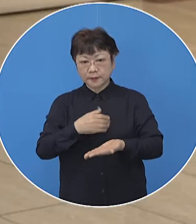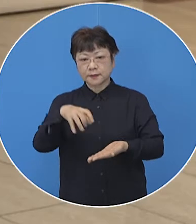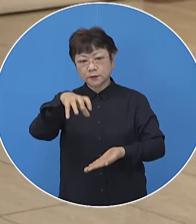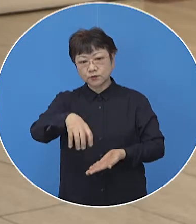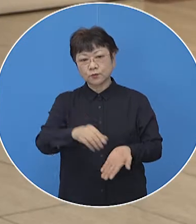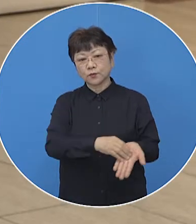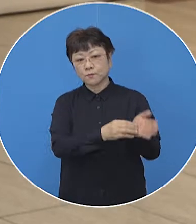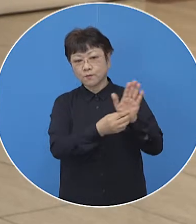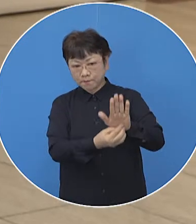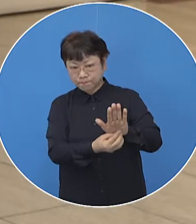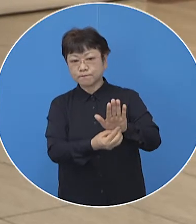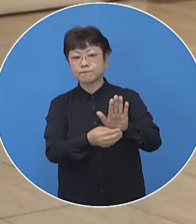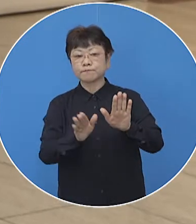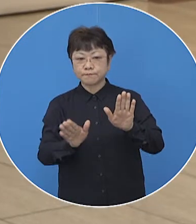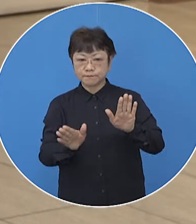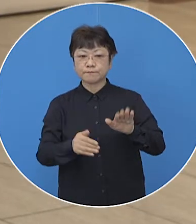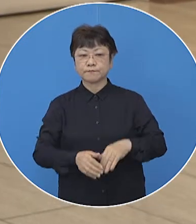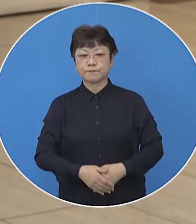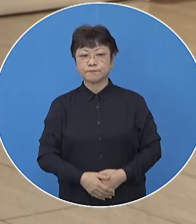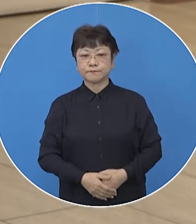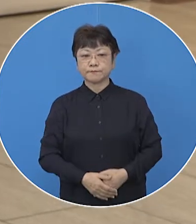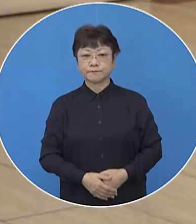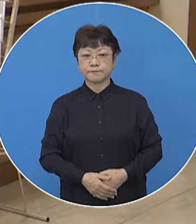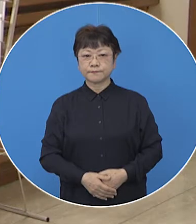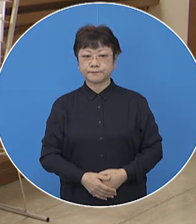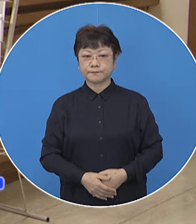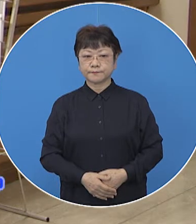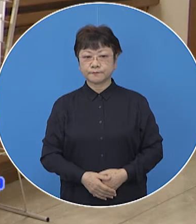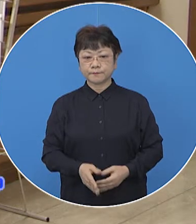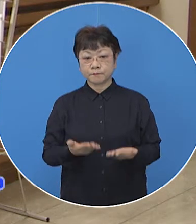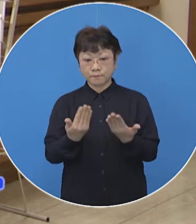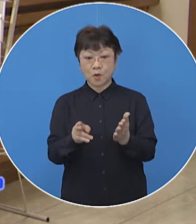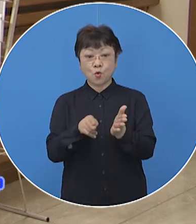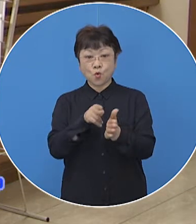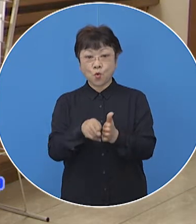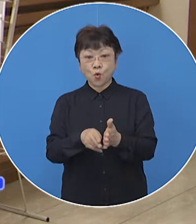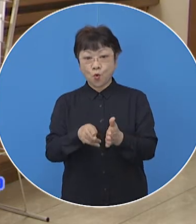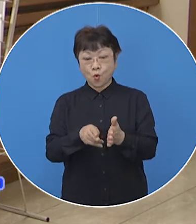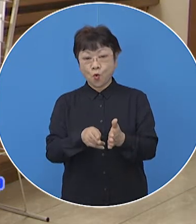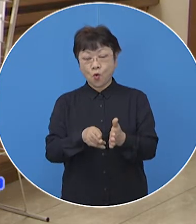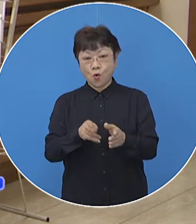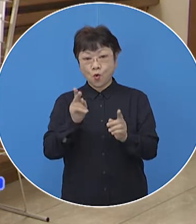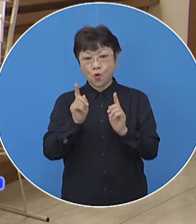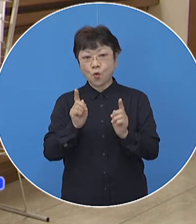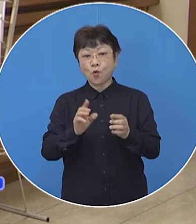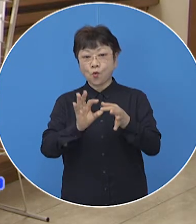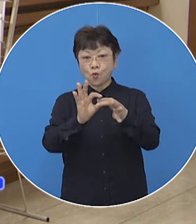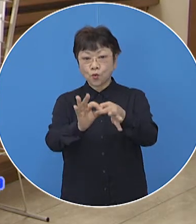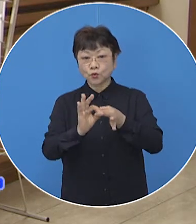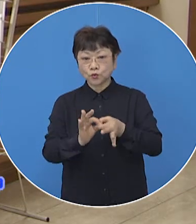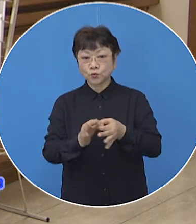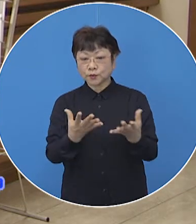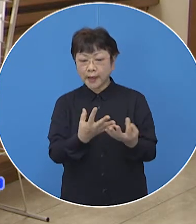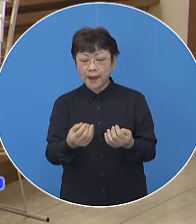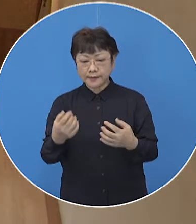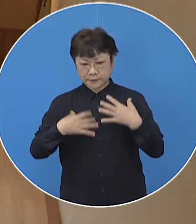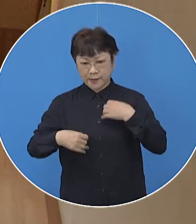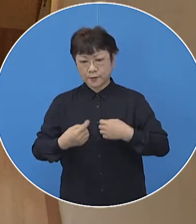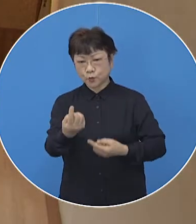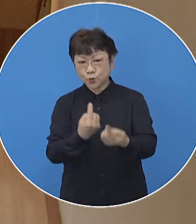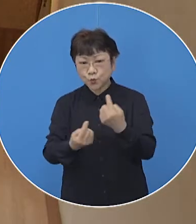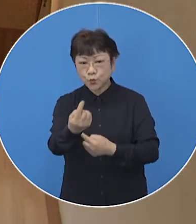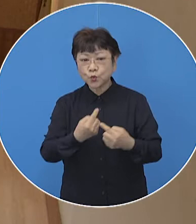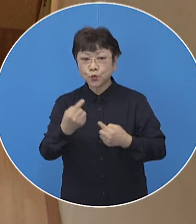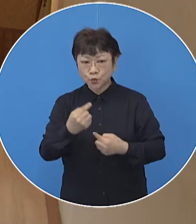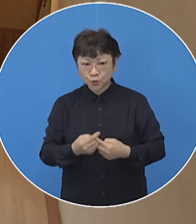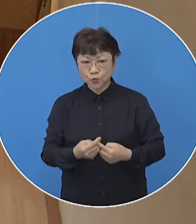されステッカーが交付されます。 修学旅行を通してたくさん学生様宿泊されます。お